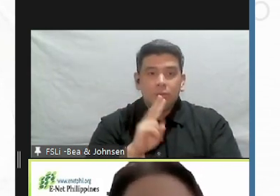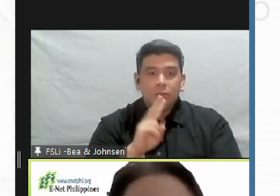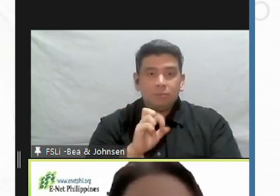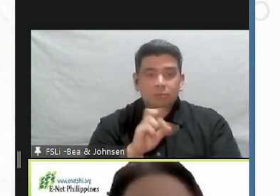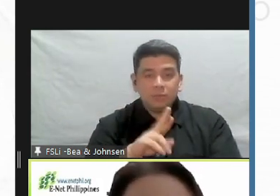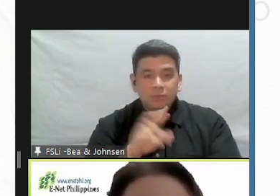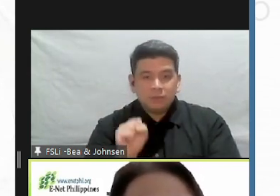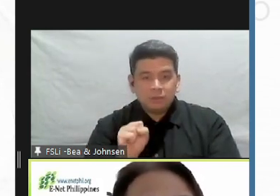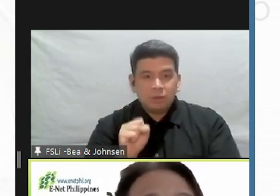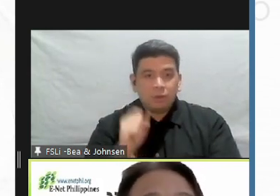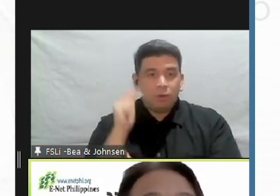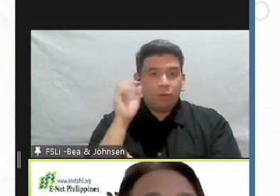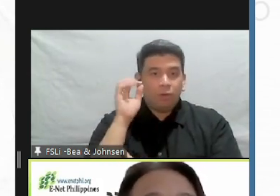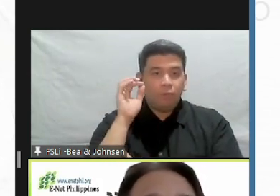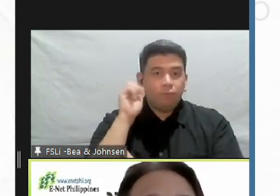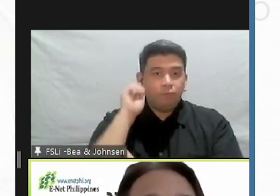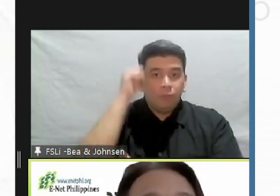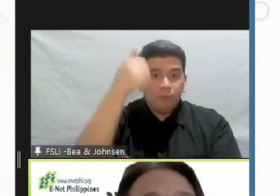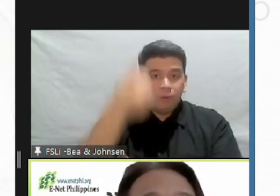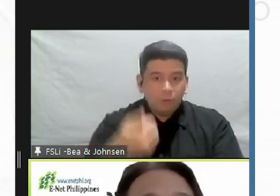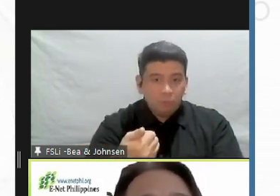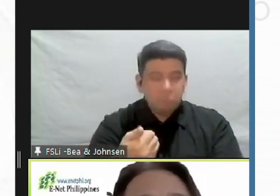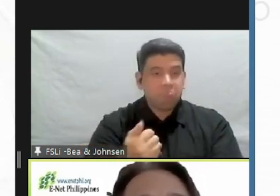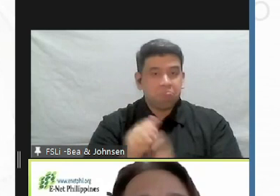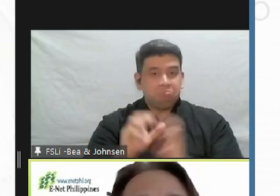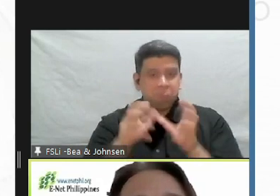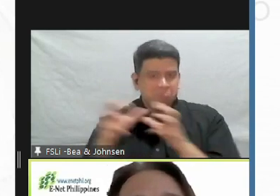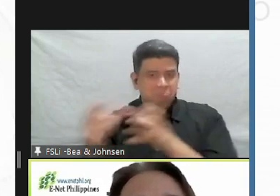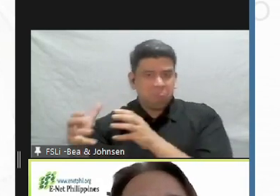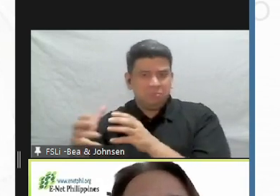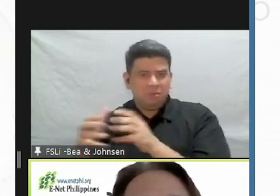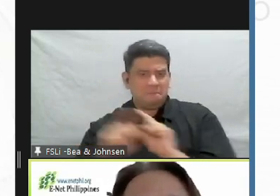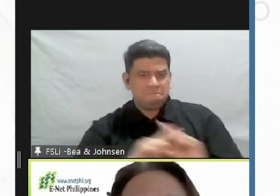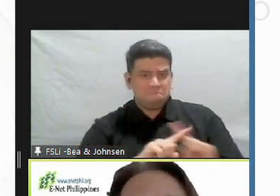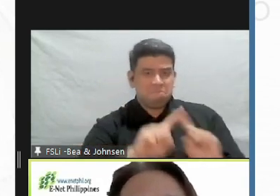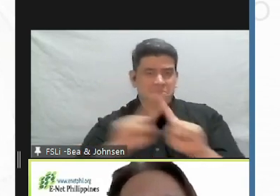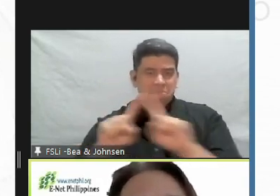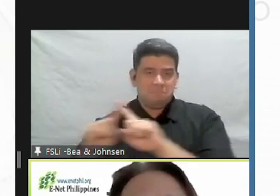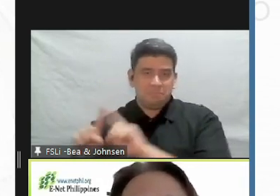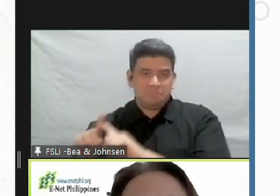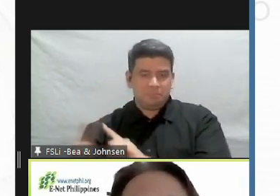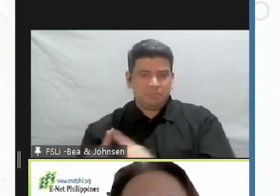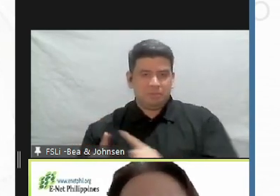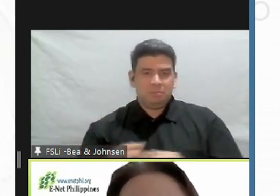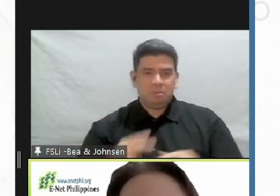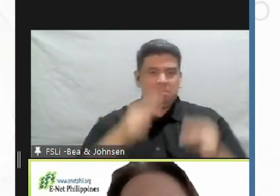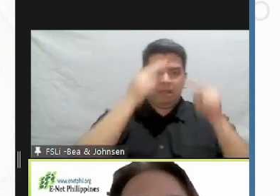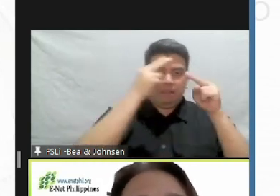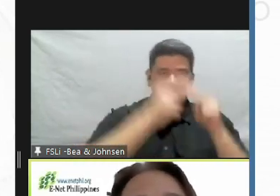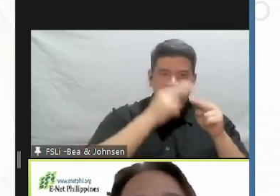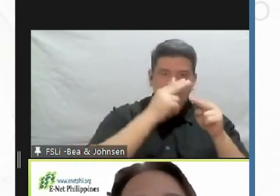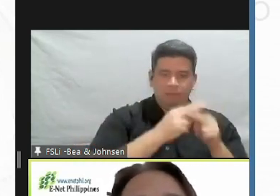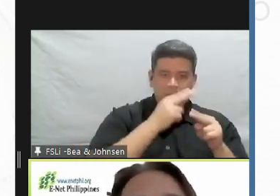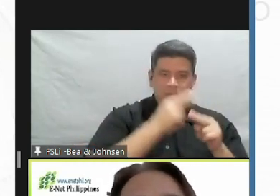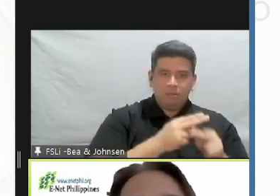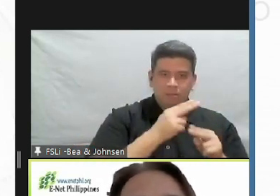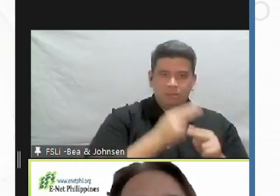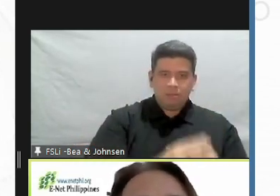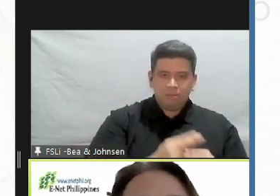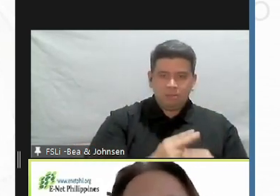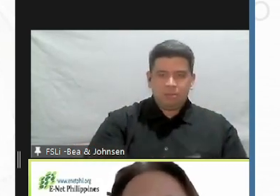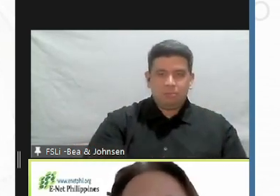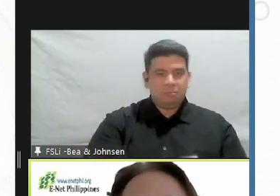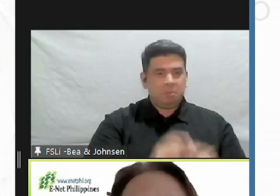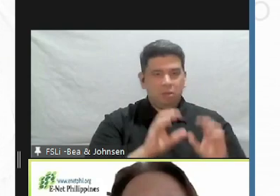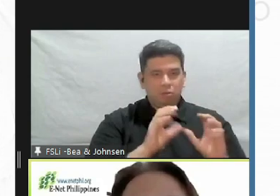Wildcraft Incorporated, Vedruna Foundation, Pinasama, Adiwa, Unang Hakbang